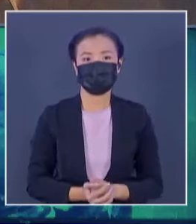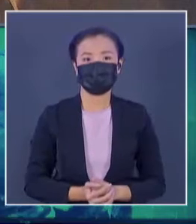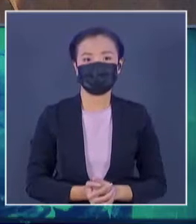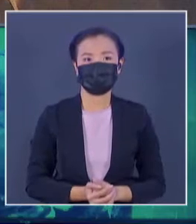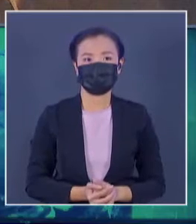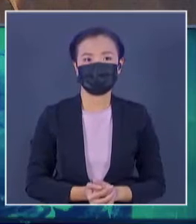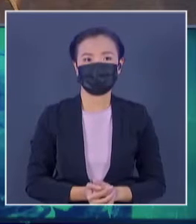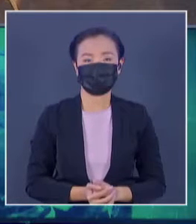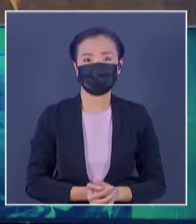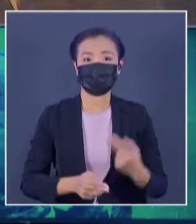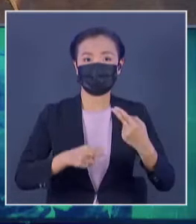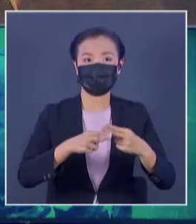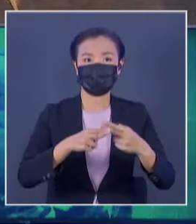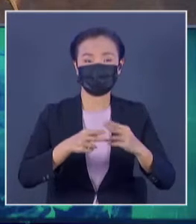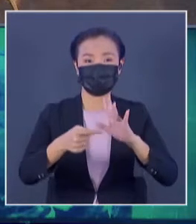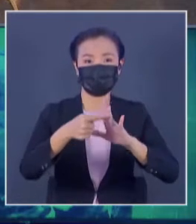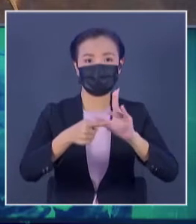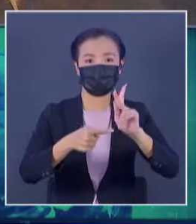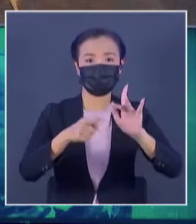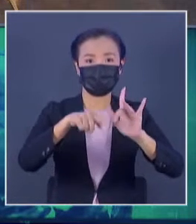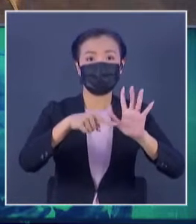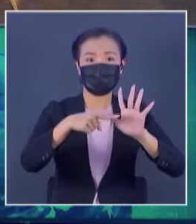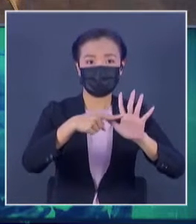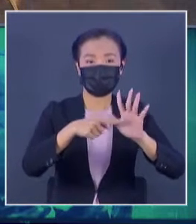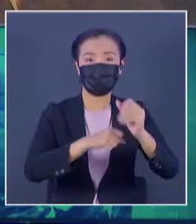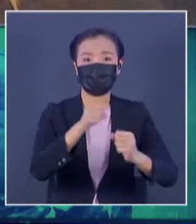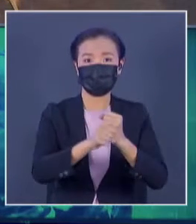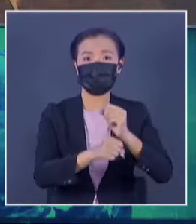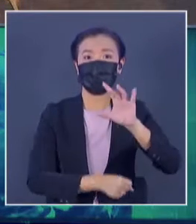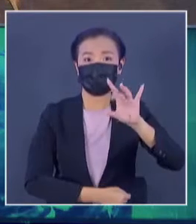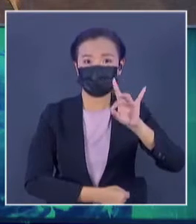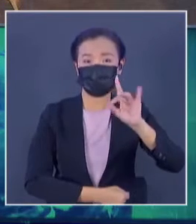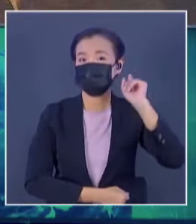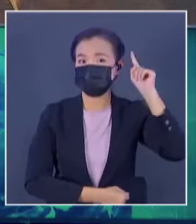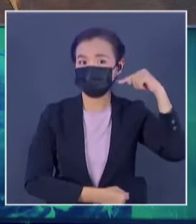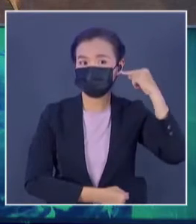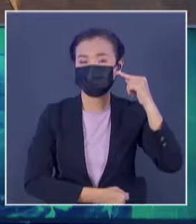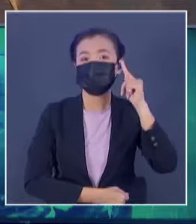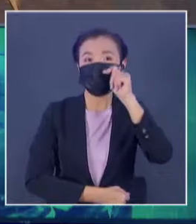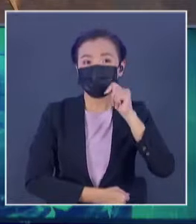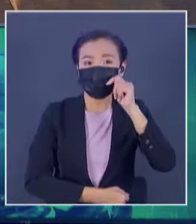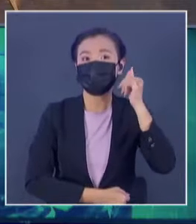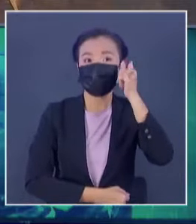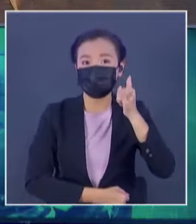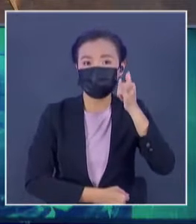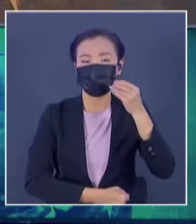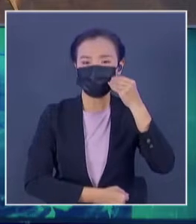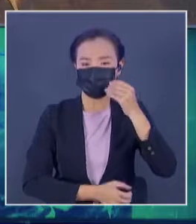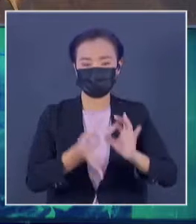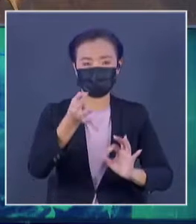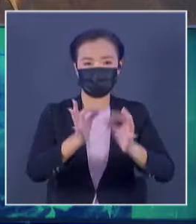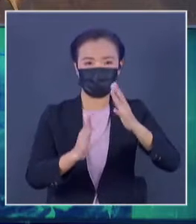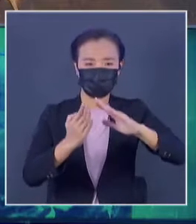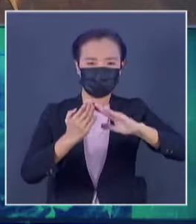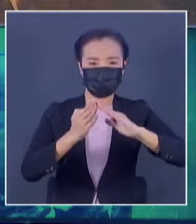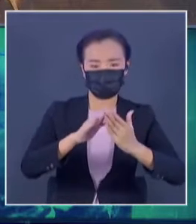รื่องของน้องก้าวน้องผู้หญิงวัย8ขวบที่อยู่กับคุณตาคุณยายแล้วบ้านเนี่ยเกิดเพลิงไหม้เสียห